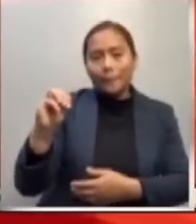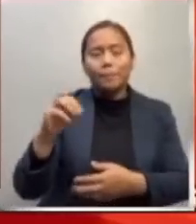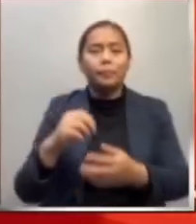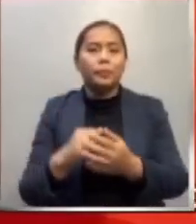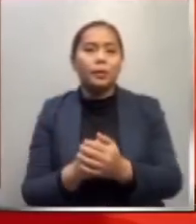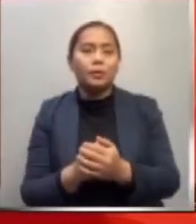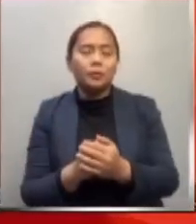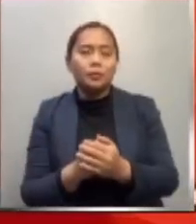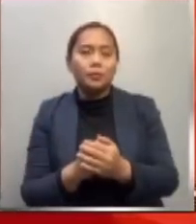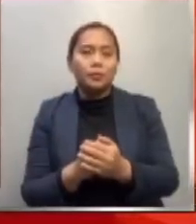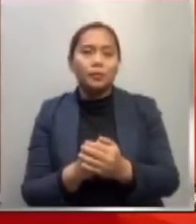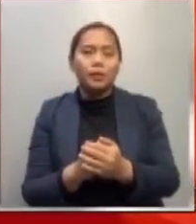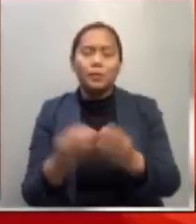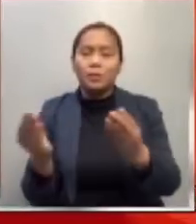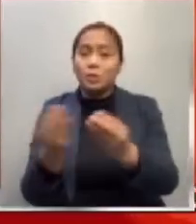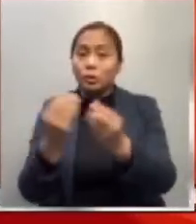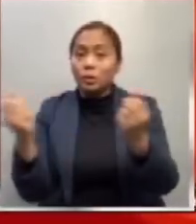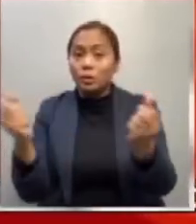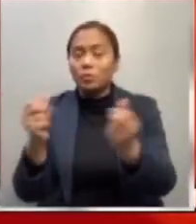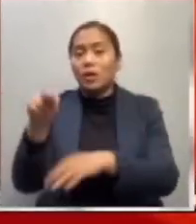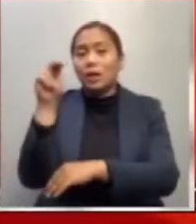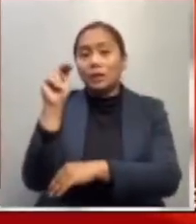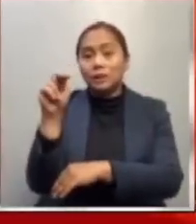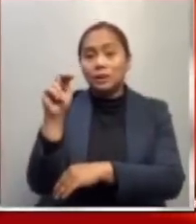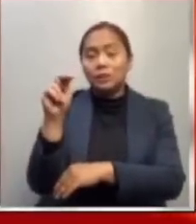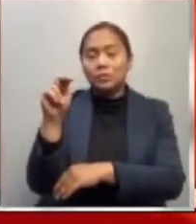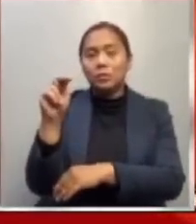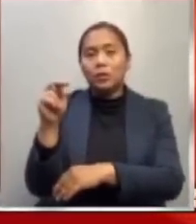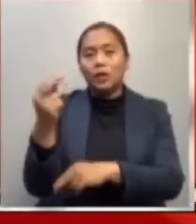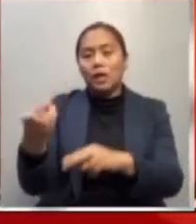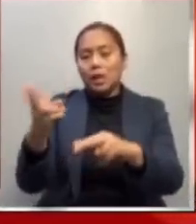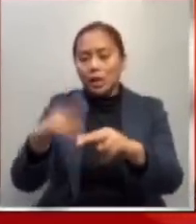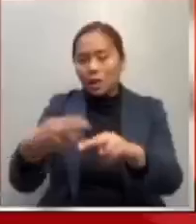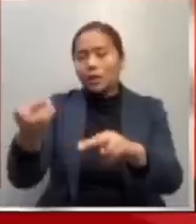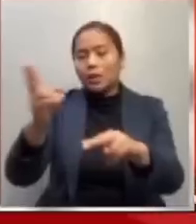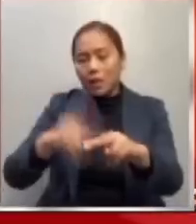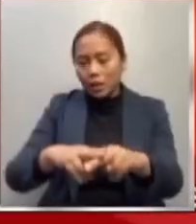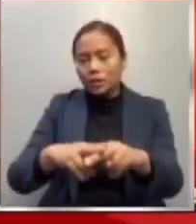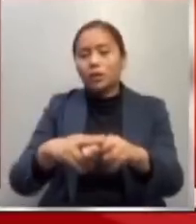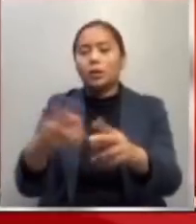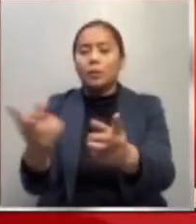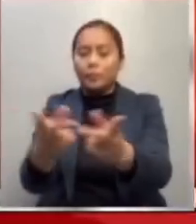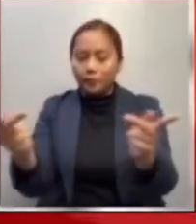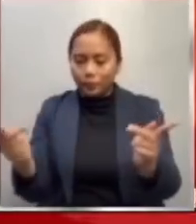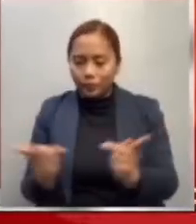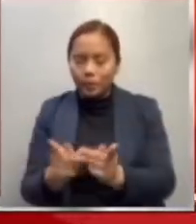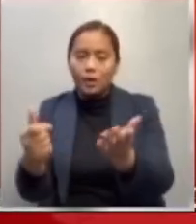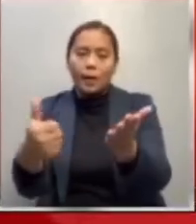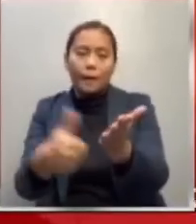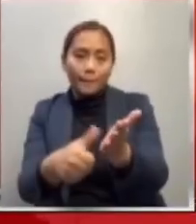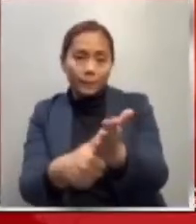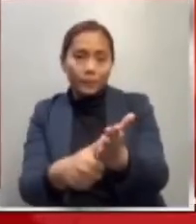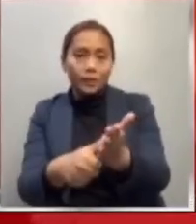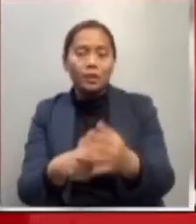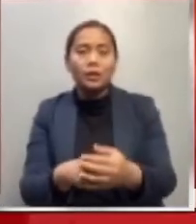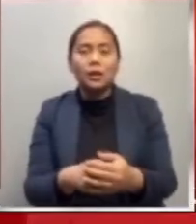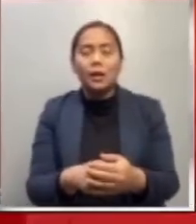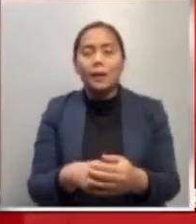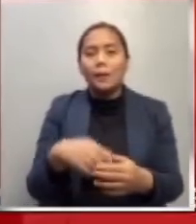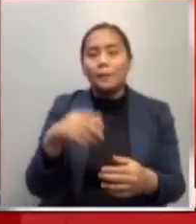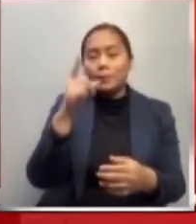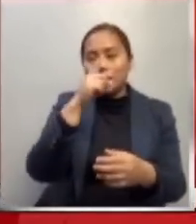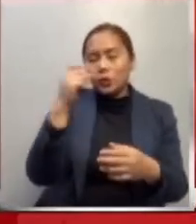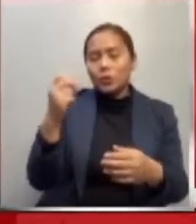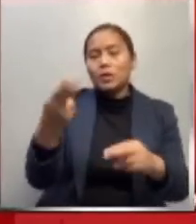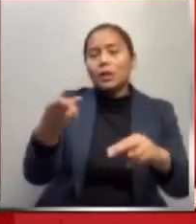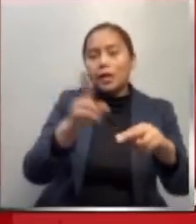mga pangangailangan ng mga karagdagang clustered precinct. Kasi nagdagdag nga tayo ng clustered precinct dahil binabaan